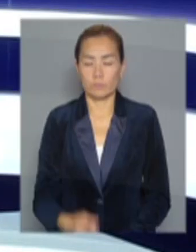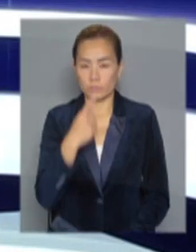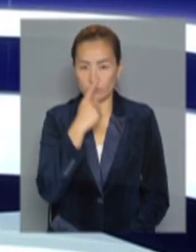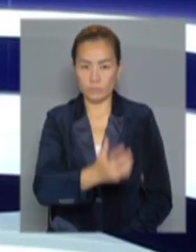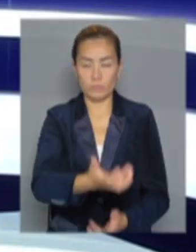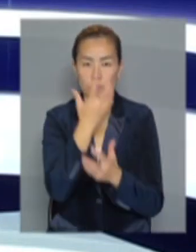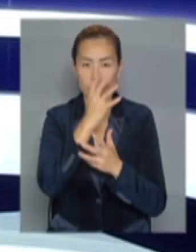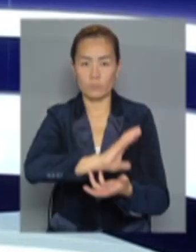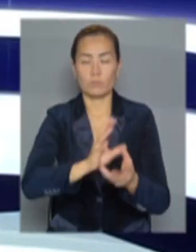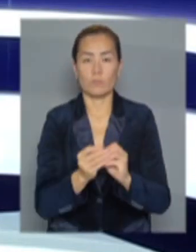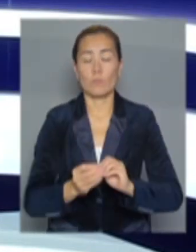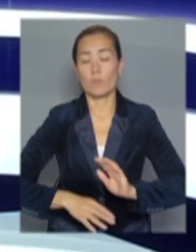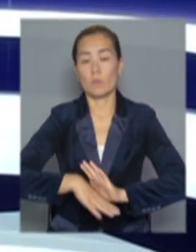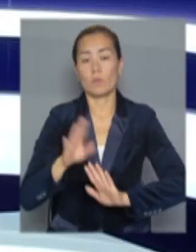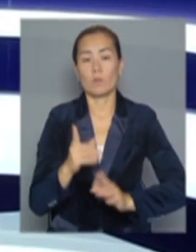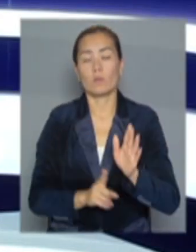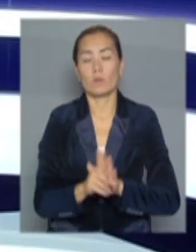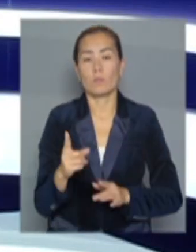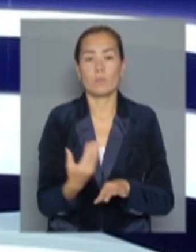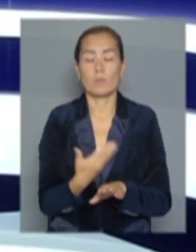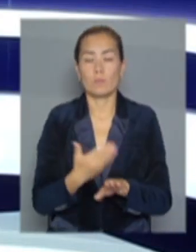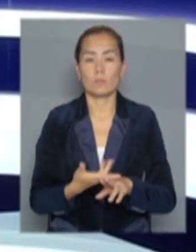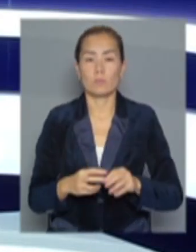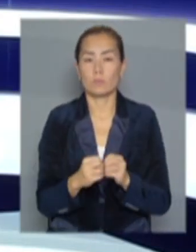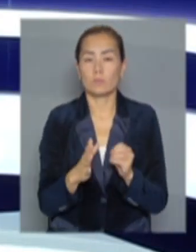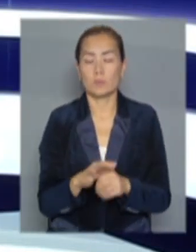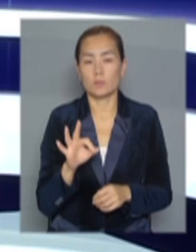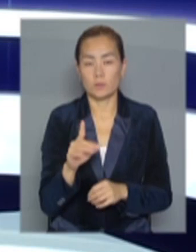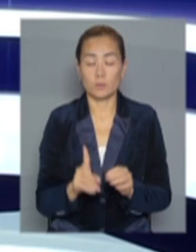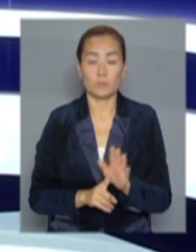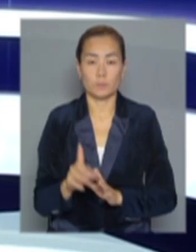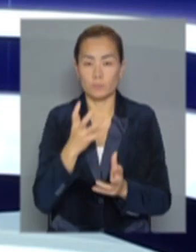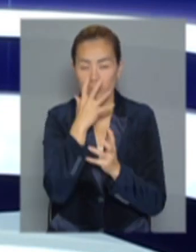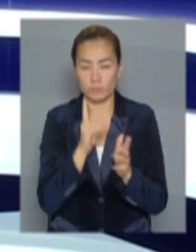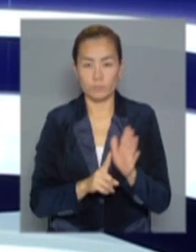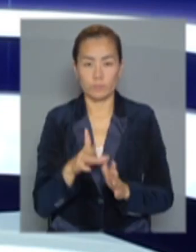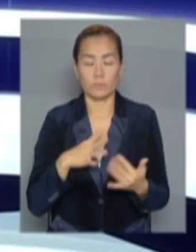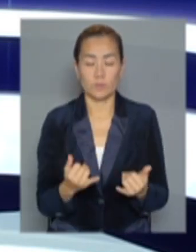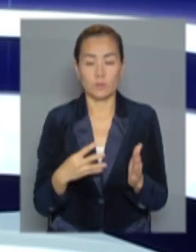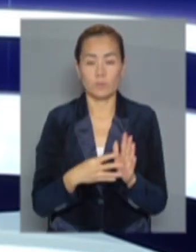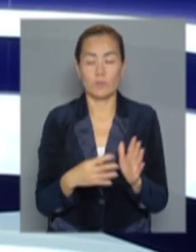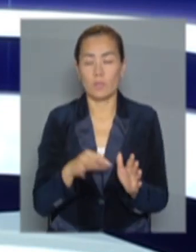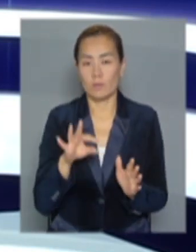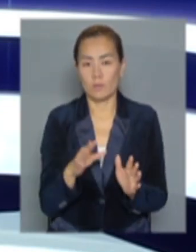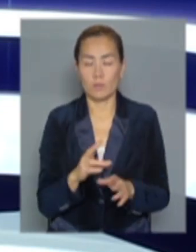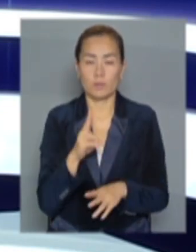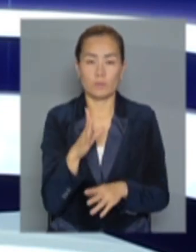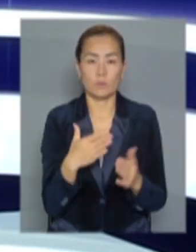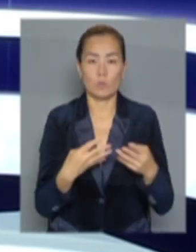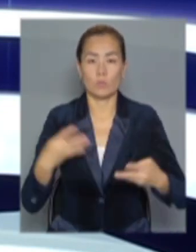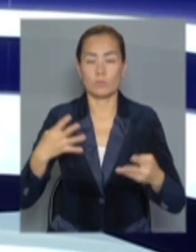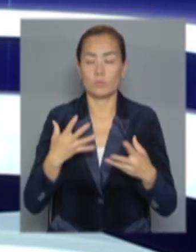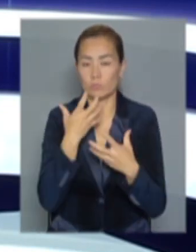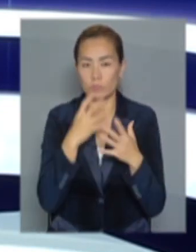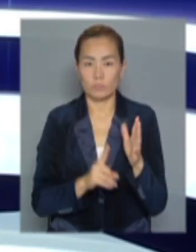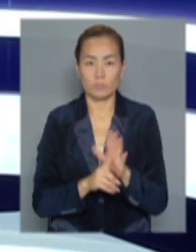Быйыл жылыту маусымы жылдағыдан әлдеқайда ерте басталды. Жылда 15-ші қазаннан бастап жылу берілетін, ал 9-ші қазаннан бастап көп пәтерлі тұрғын